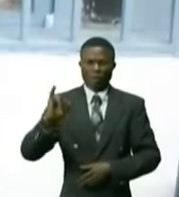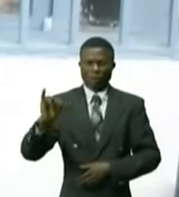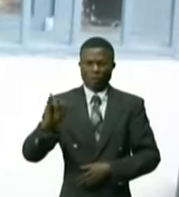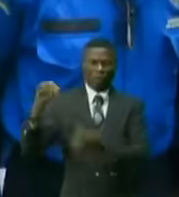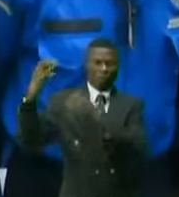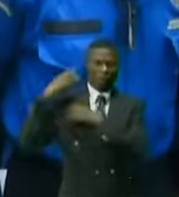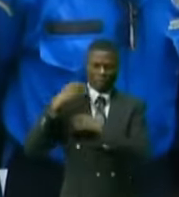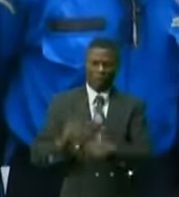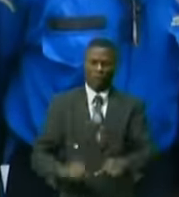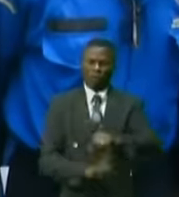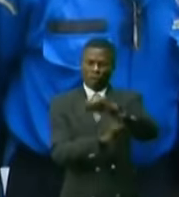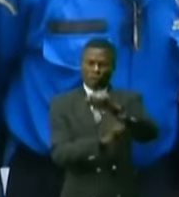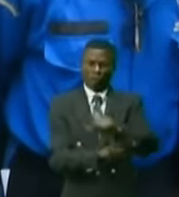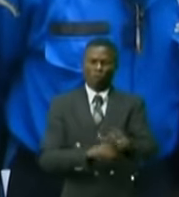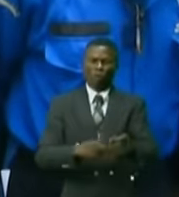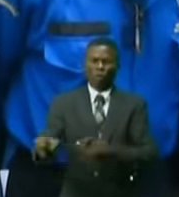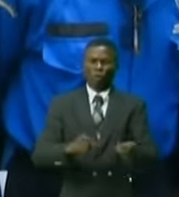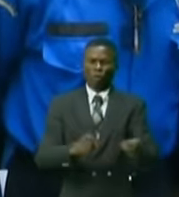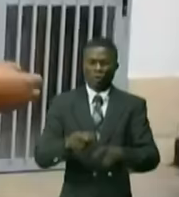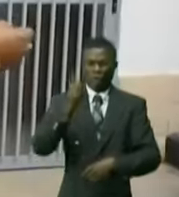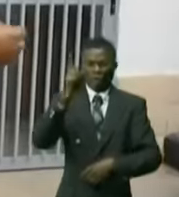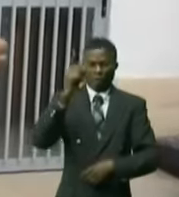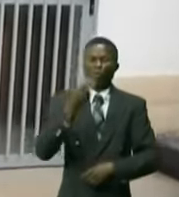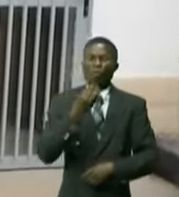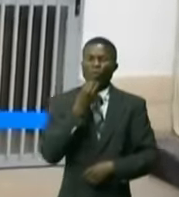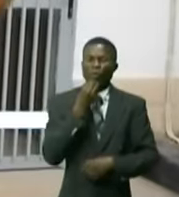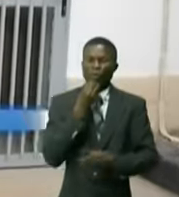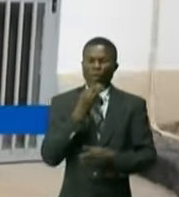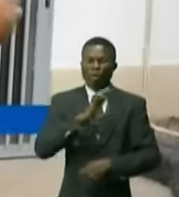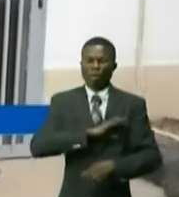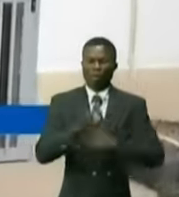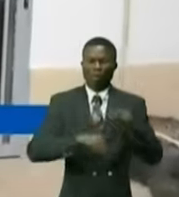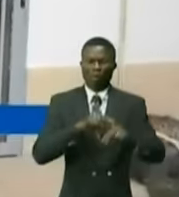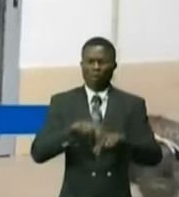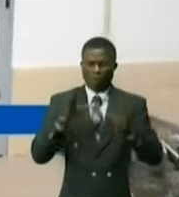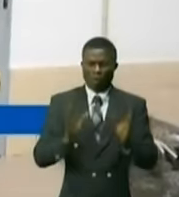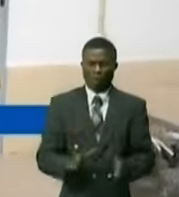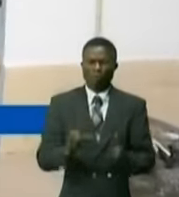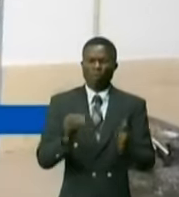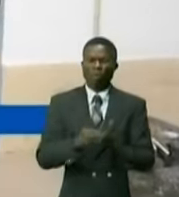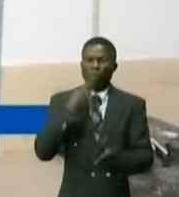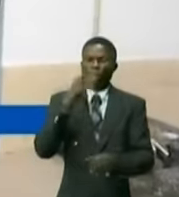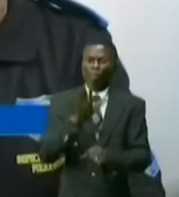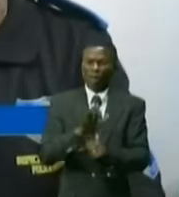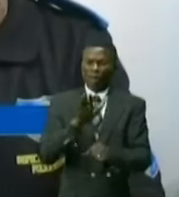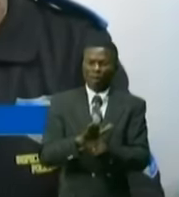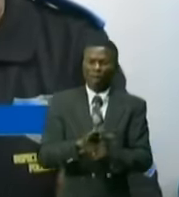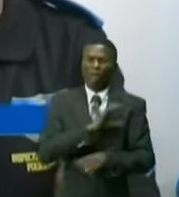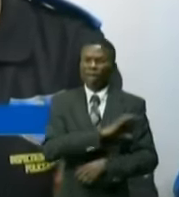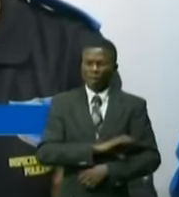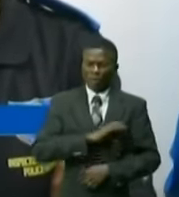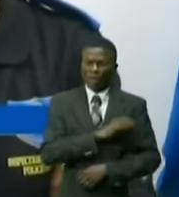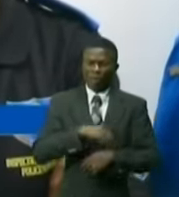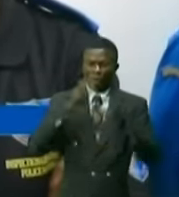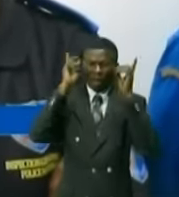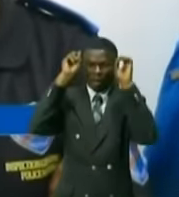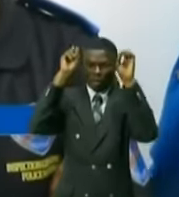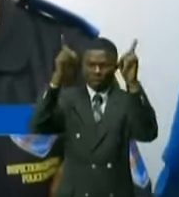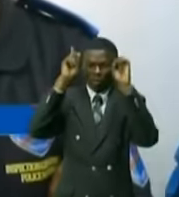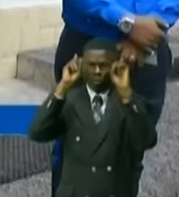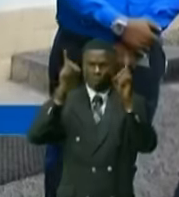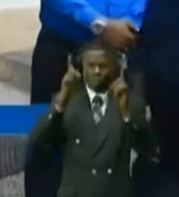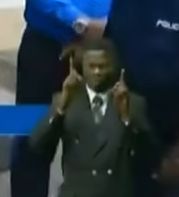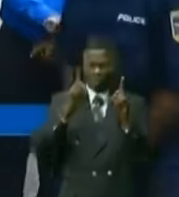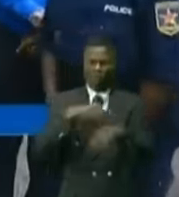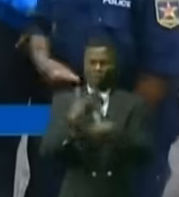et gestion. Le numéro 1 de l'inspection générale de la police nationale congolaise a également insisté sur les caractères pédagogiques que